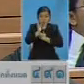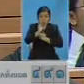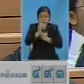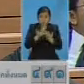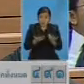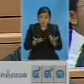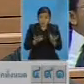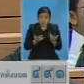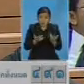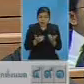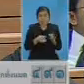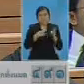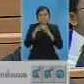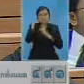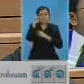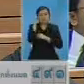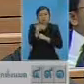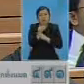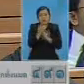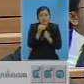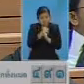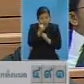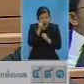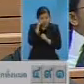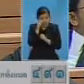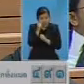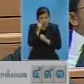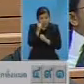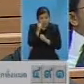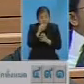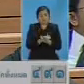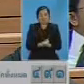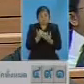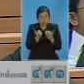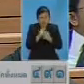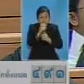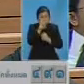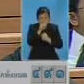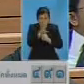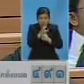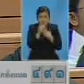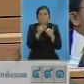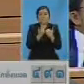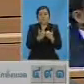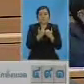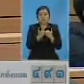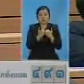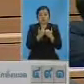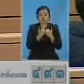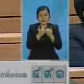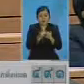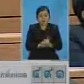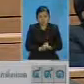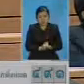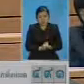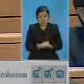เขาบอกว่าอย่างนี้กรอบความคิดของรัฐมนตรีคิดได้อย่างไรผมถึงบอกว่าวันนี้เหนือกว่า